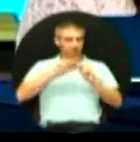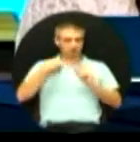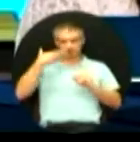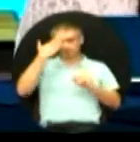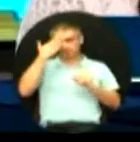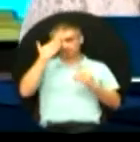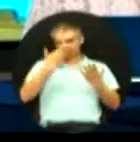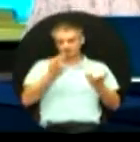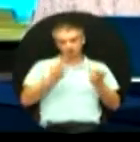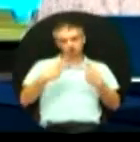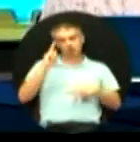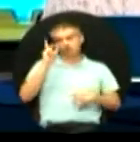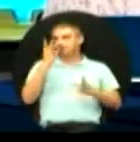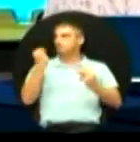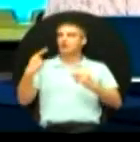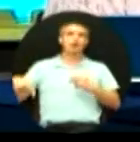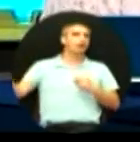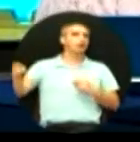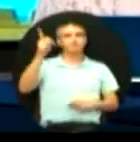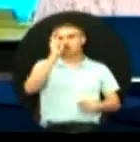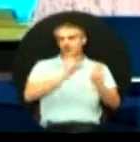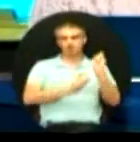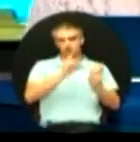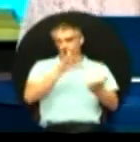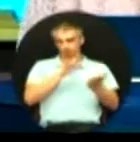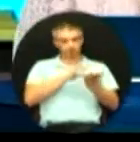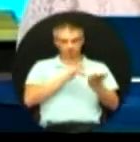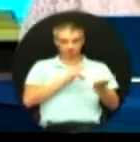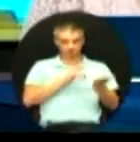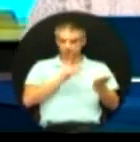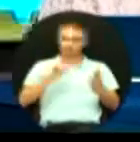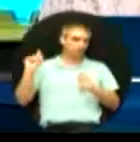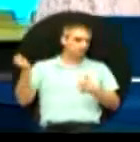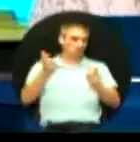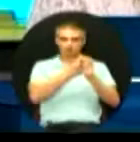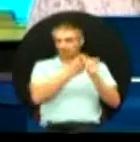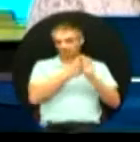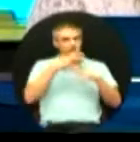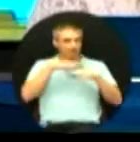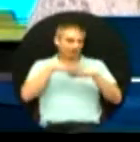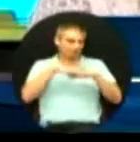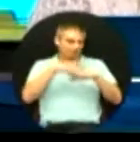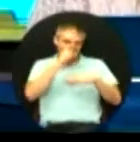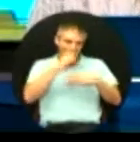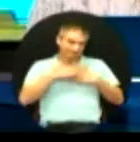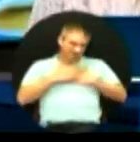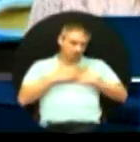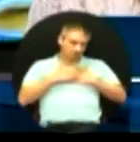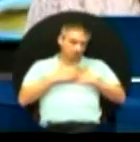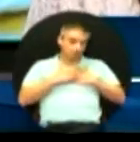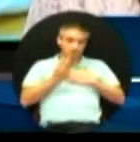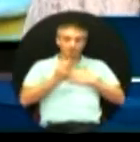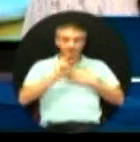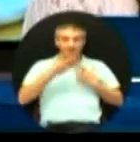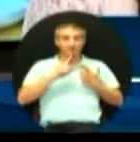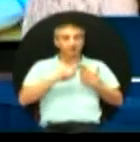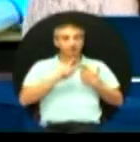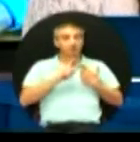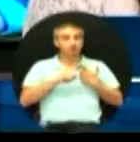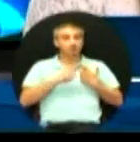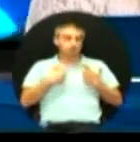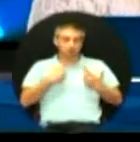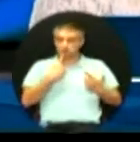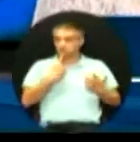מכירה את הדברים יותר מאשר הרבה מאוד אנשים שיושבים בכל המפלגות, סליחה על הצניעות. והדבר השני,